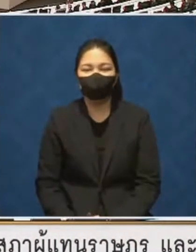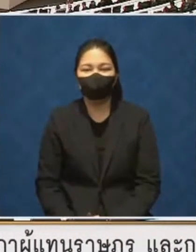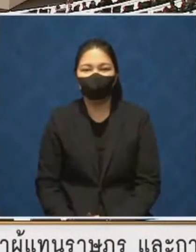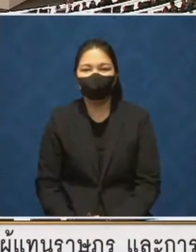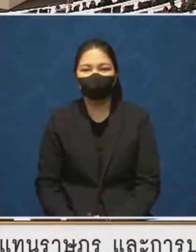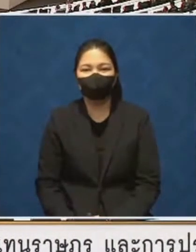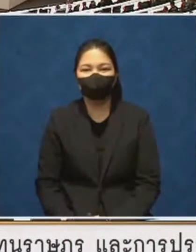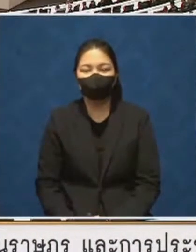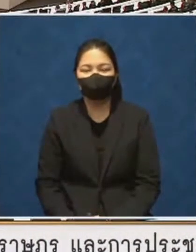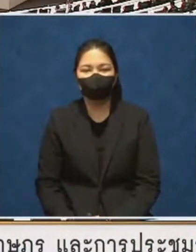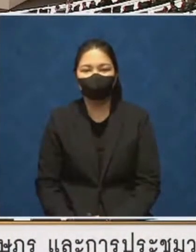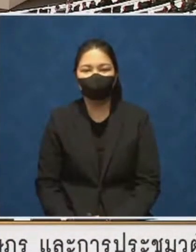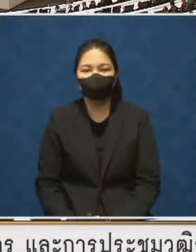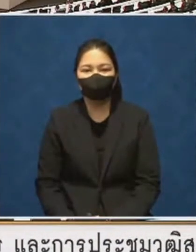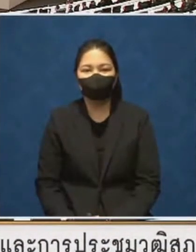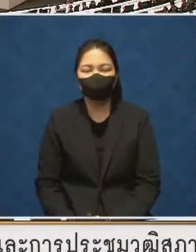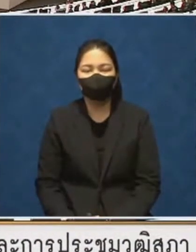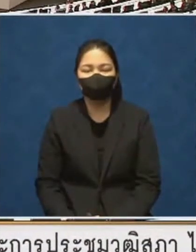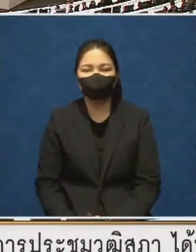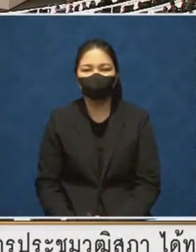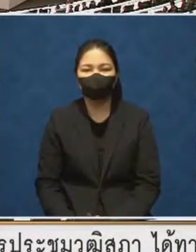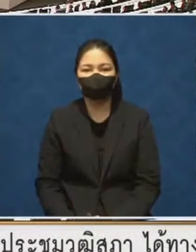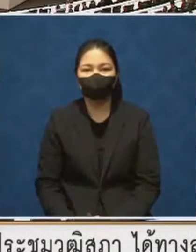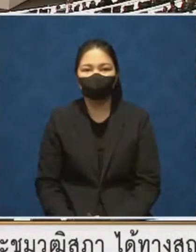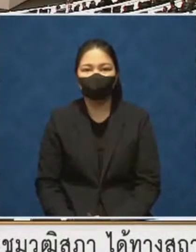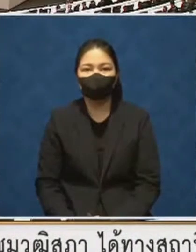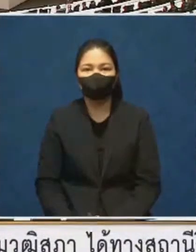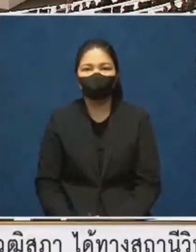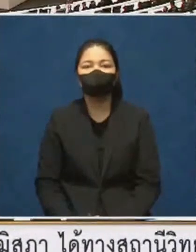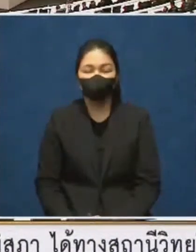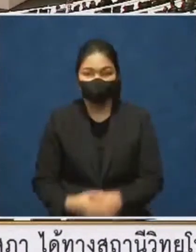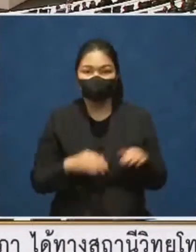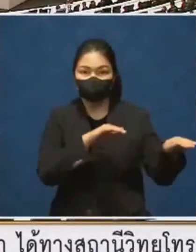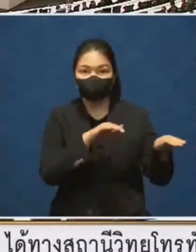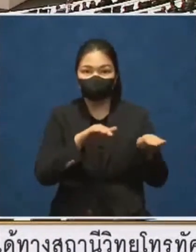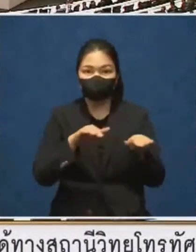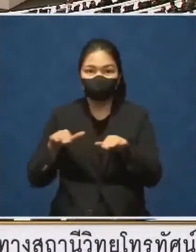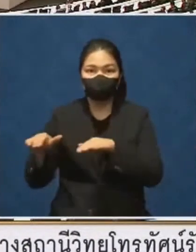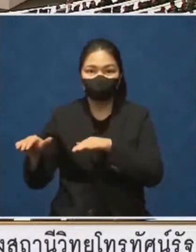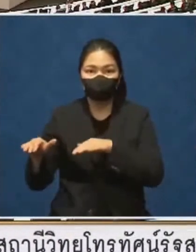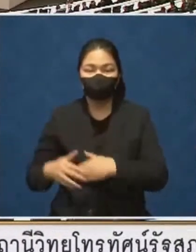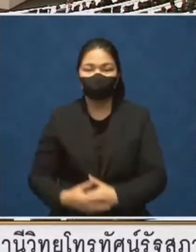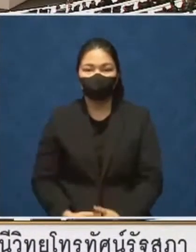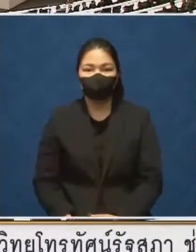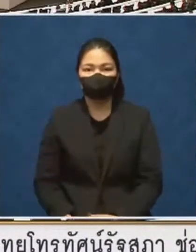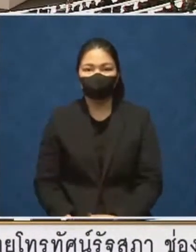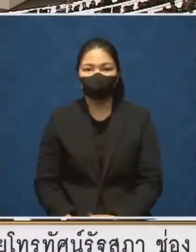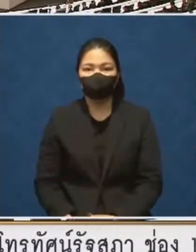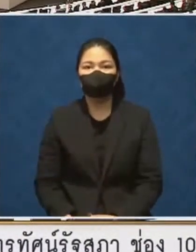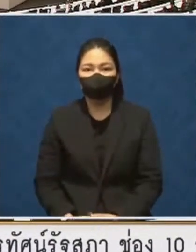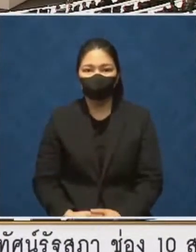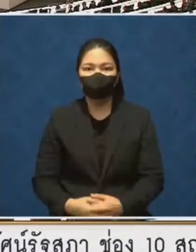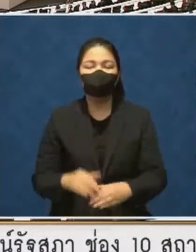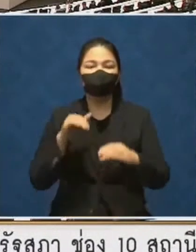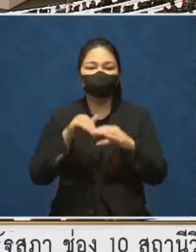เนี่ยที่ส่งสัญญาณแฮมๆกันมาเนี่ยนะฮะตั้งแต่สัปดาห์ที่แล้วเนี่ยหลายคนก็เลยตั้งข้อสังเกตว่าเอ๊ะภูมิใ